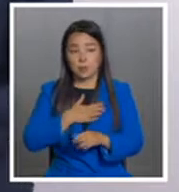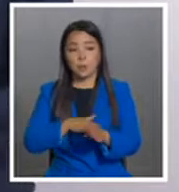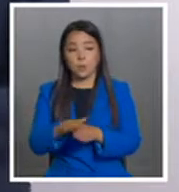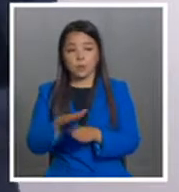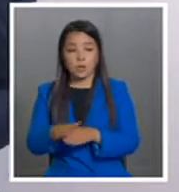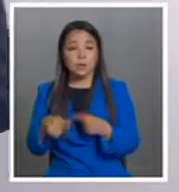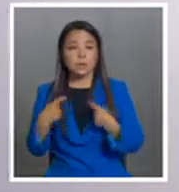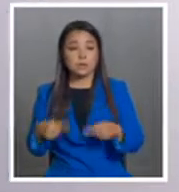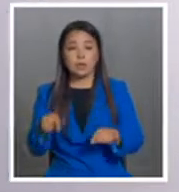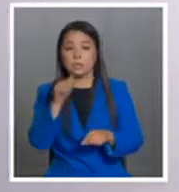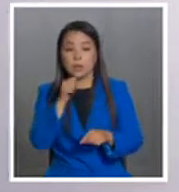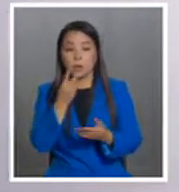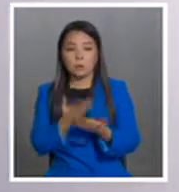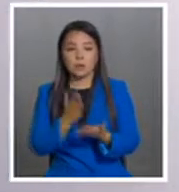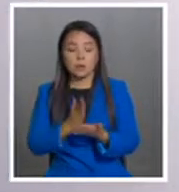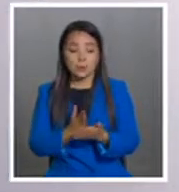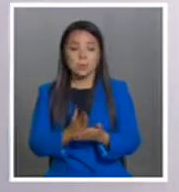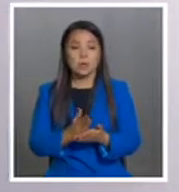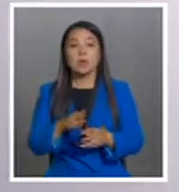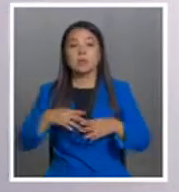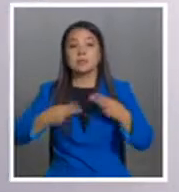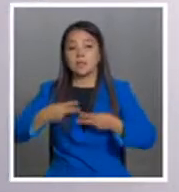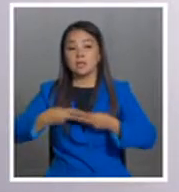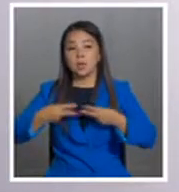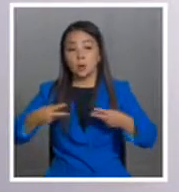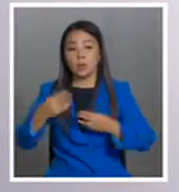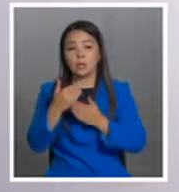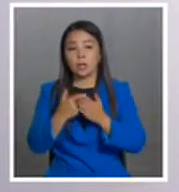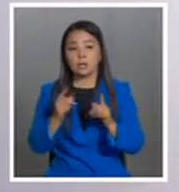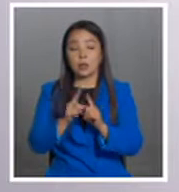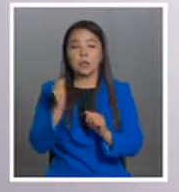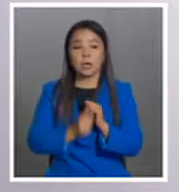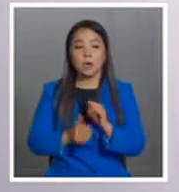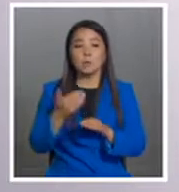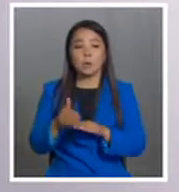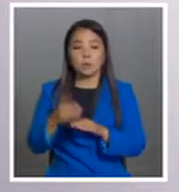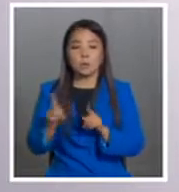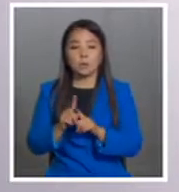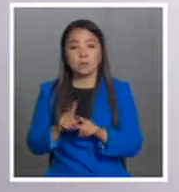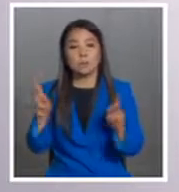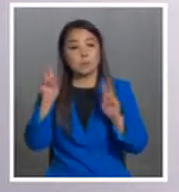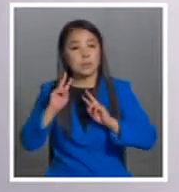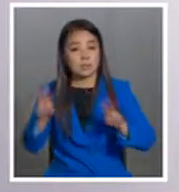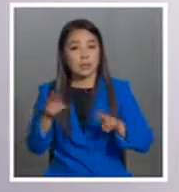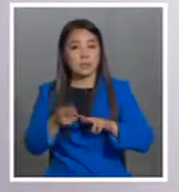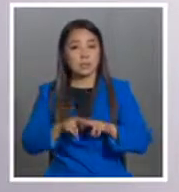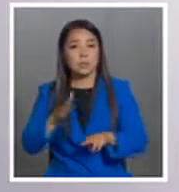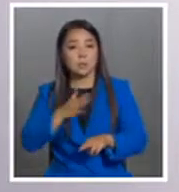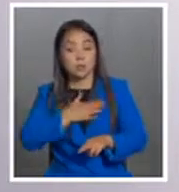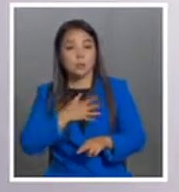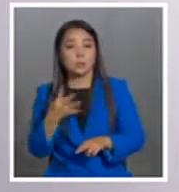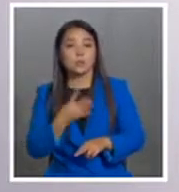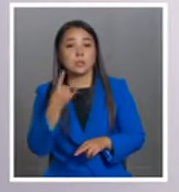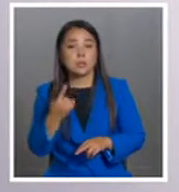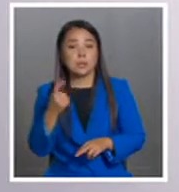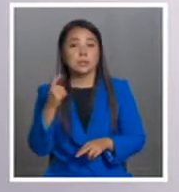басқаша көрсететін болсақ, яғни теңдеу құру арқылы, бізге әр бөліктің мәні қанша екені белгісіз. Сондықтан біз 4-тен 1